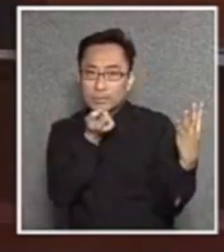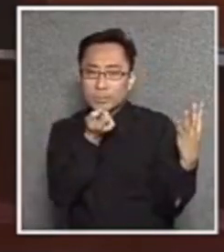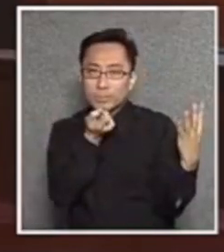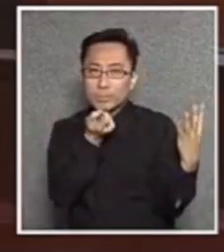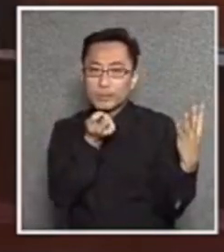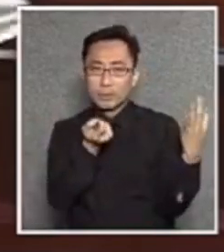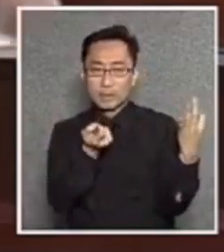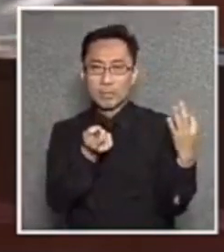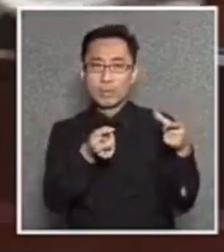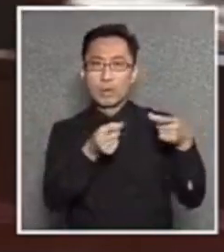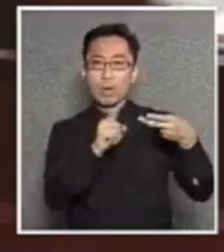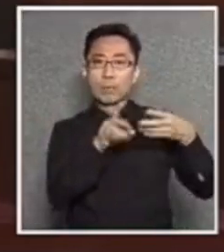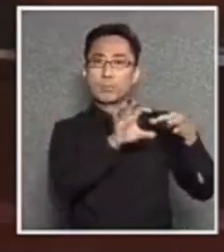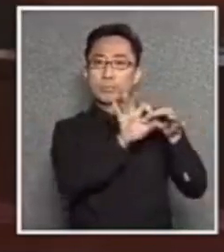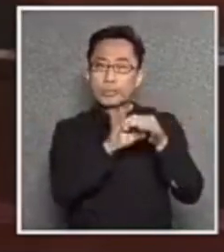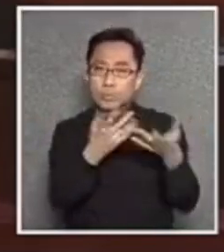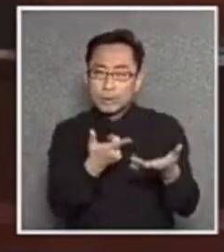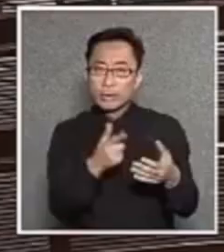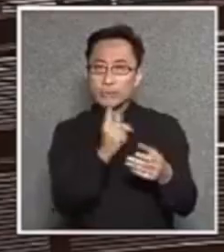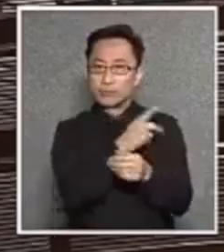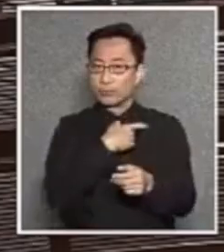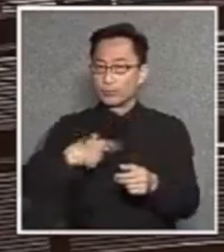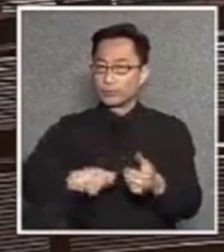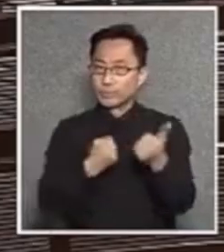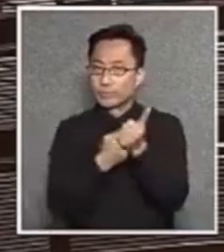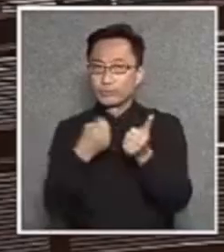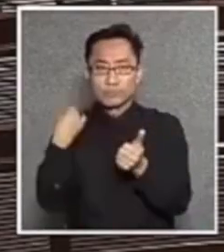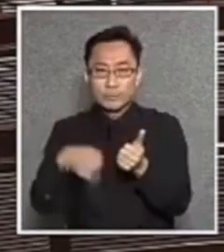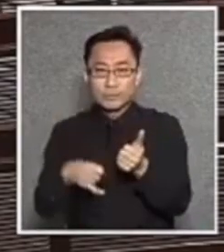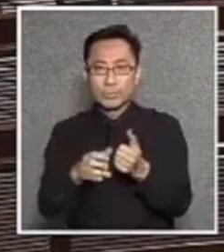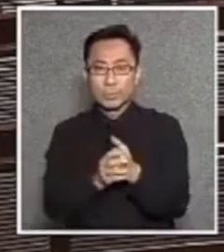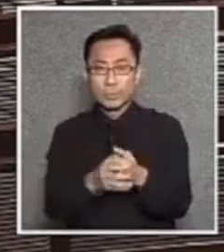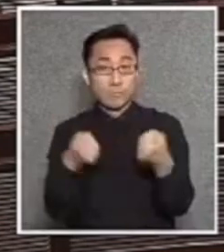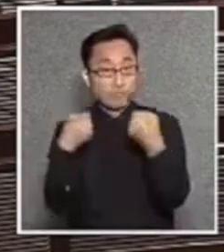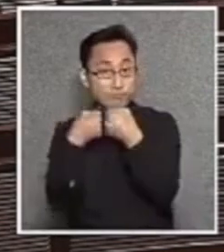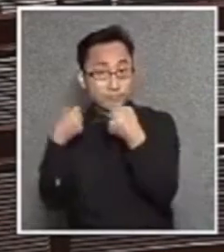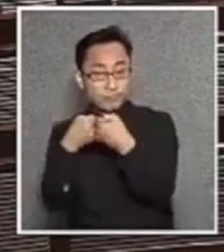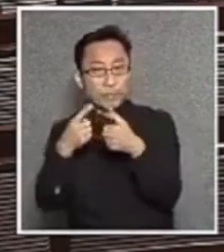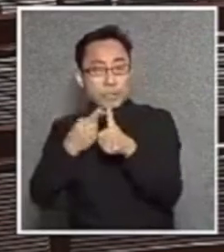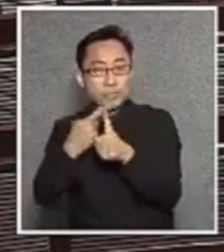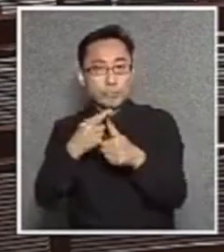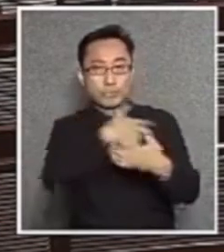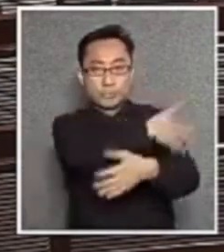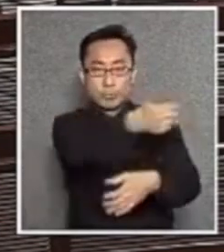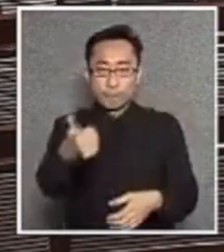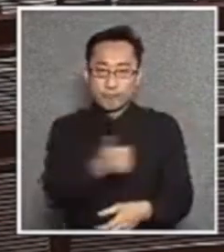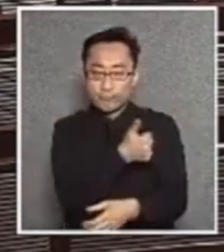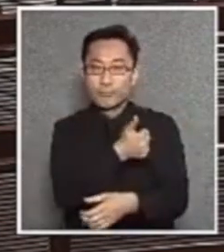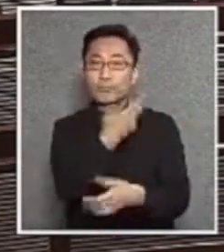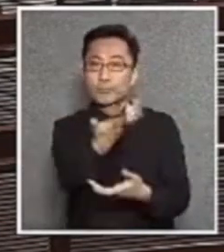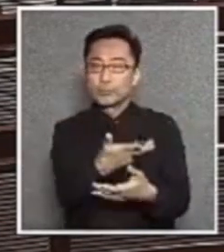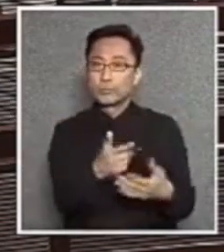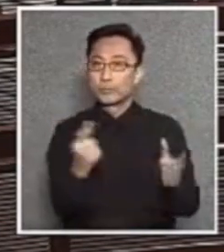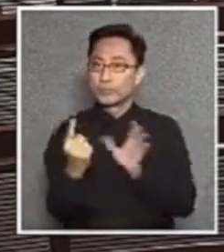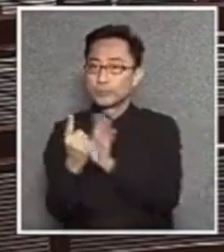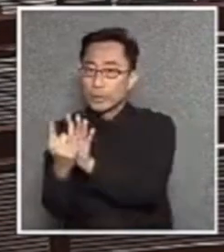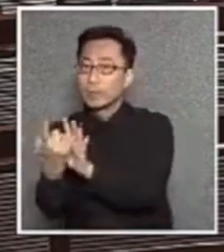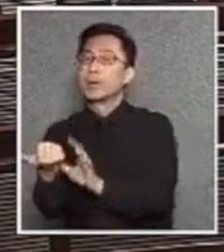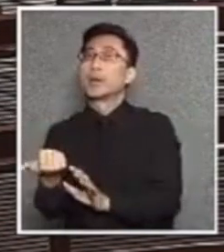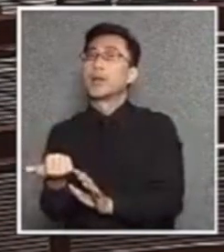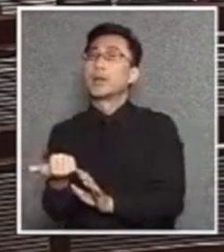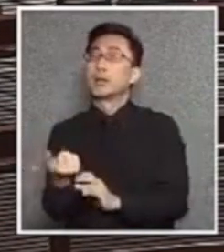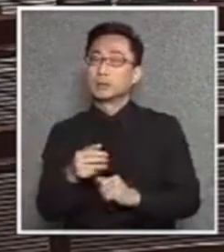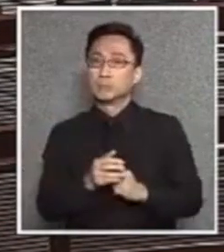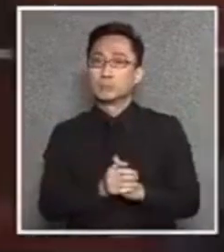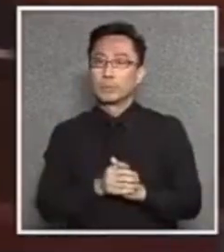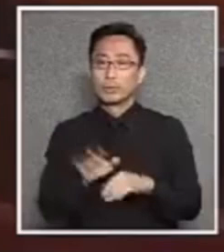係公民黨嘅撐呢個郭家麒，係咪？要打仗就要集齊人馬，係咪？輸人不輸陣，個